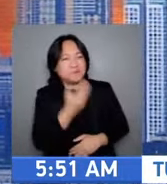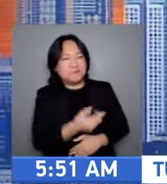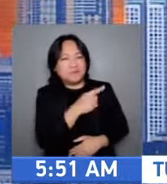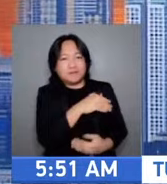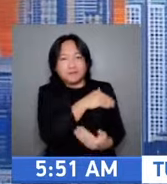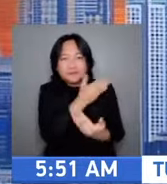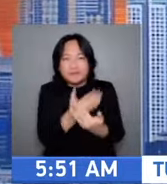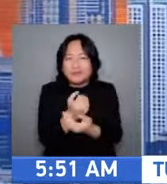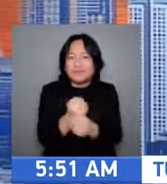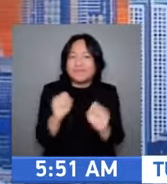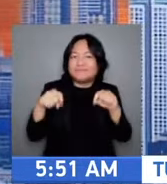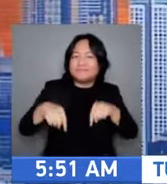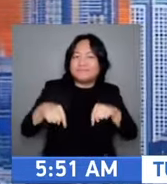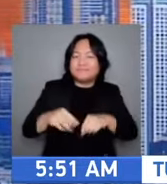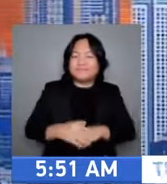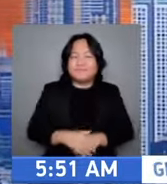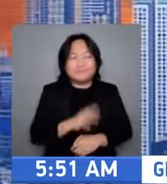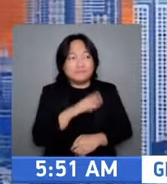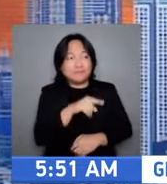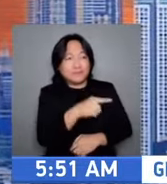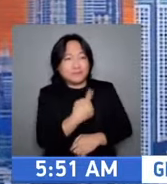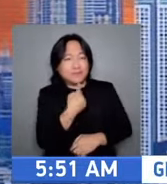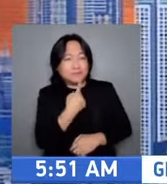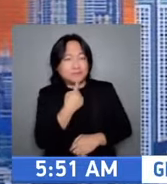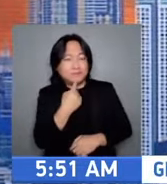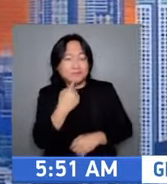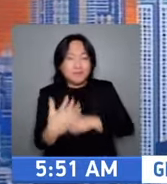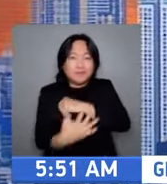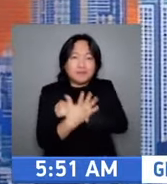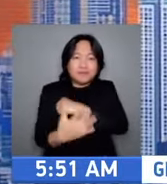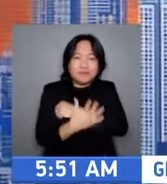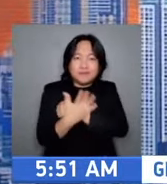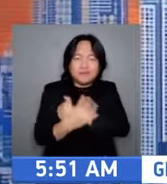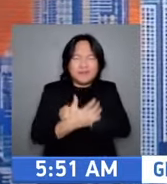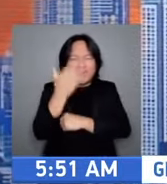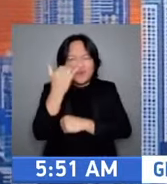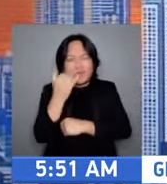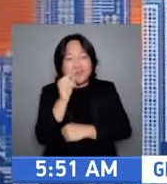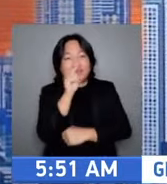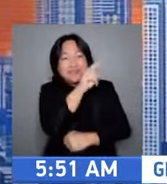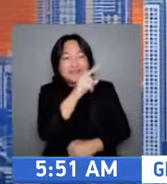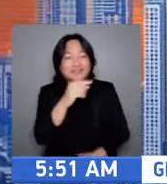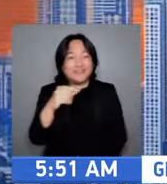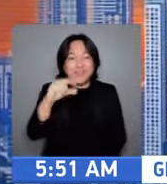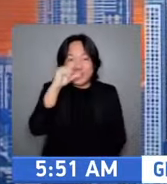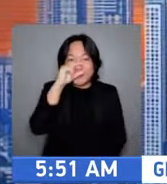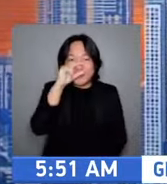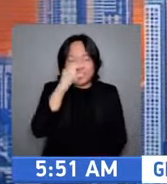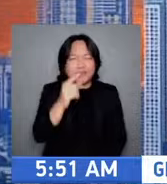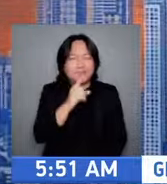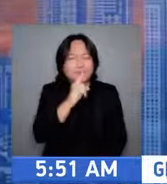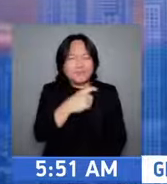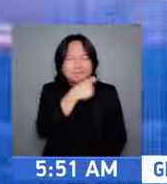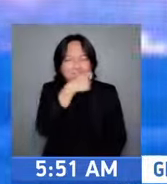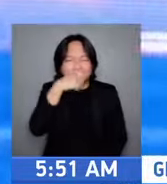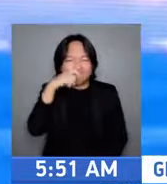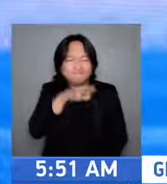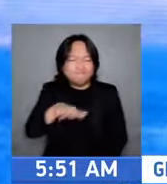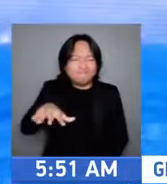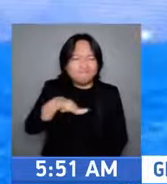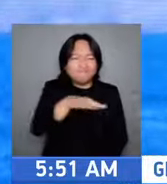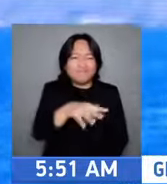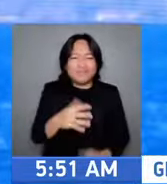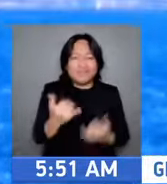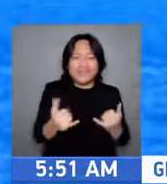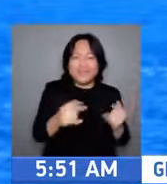naman na-miss mo ang dagat kasi puro deserto doon. Perfect outing itong summer adventure natin today. That's right. Uy, balita ko din na